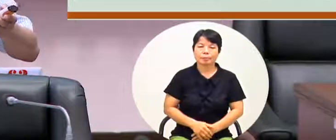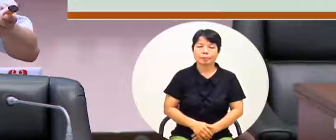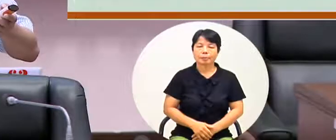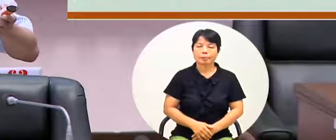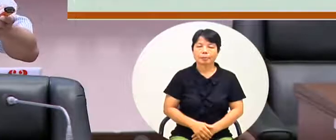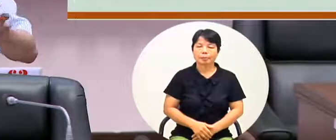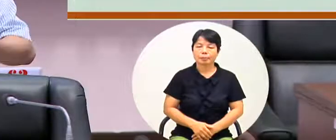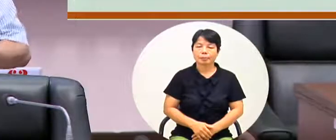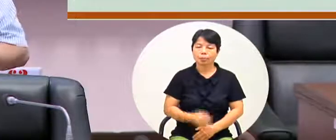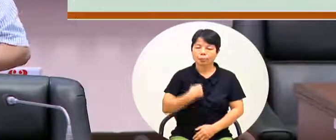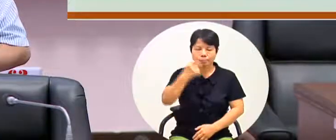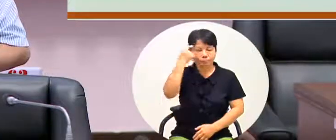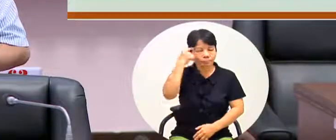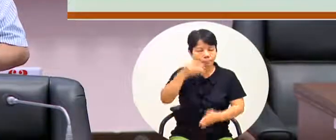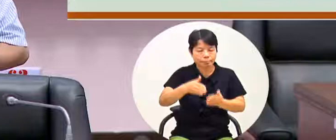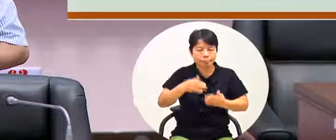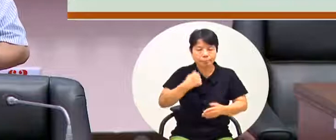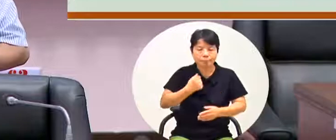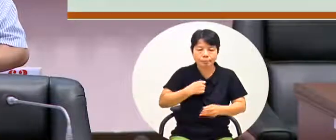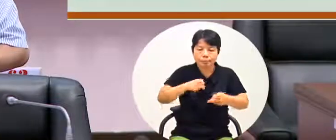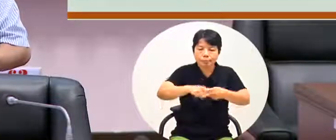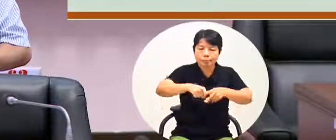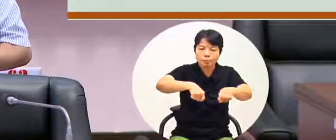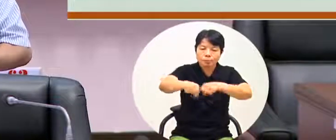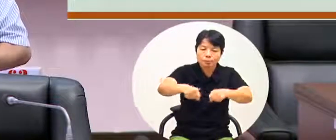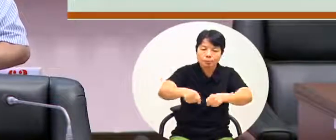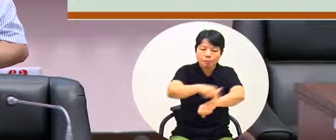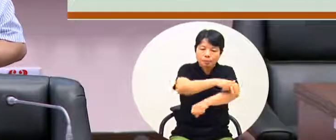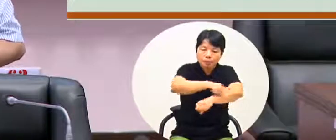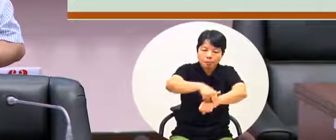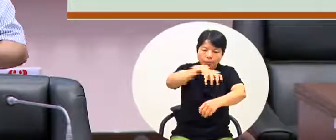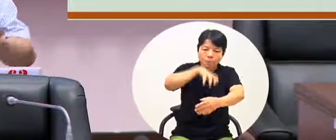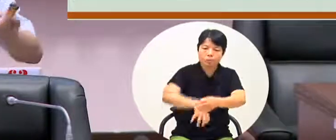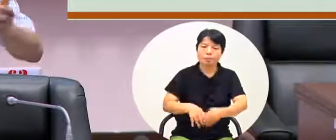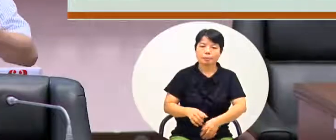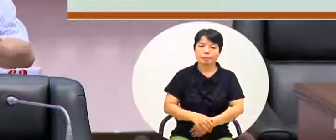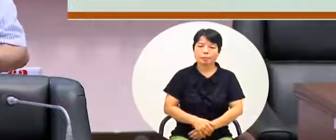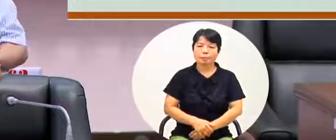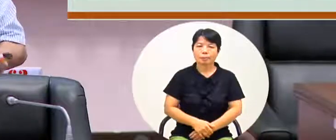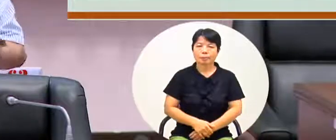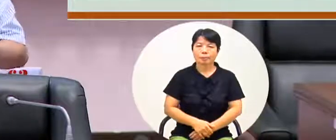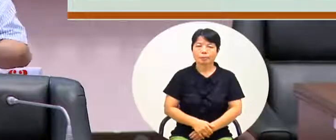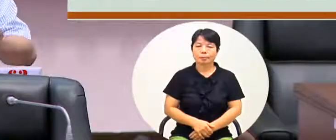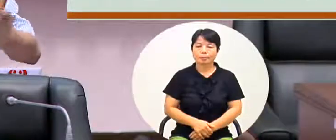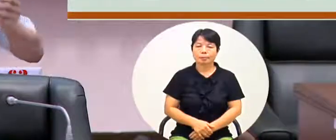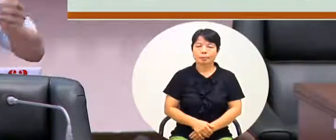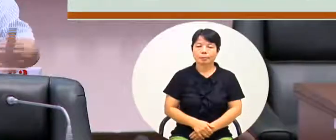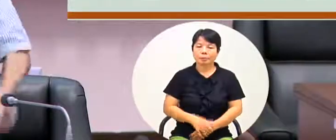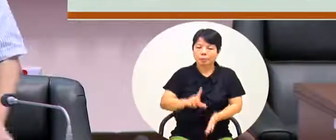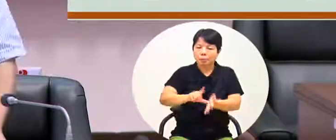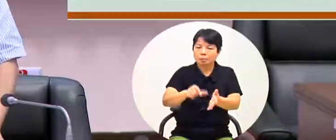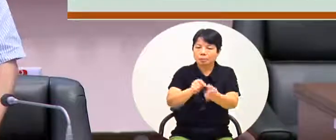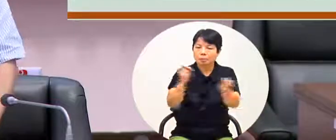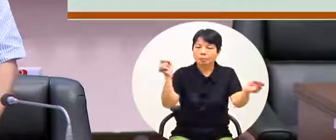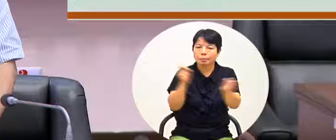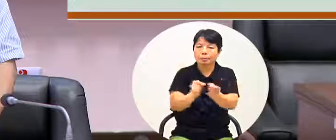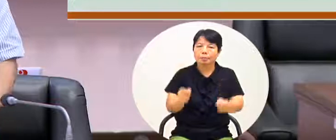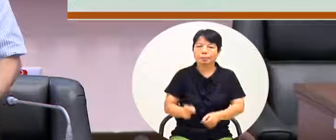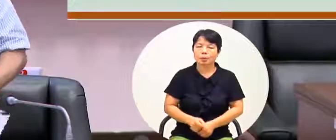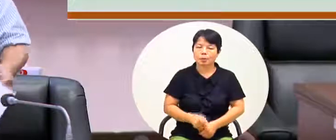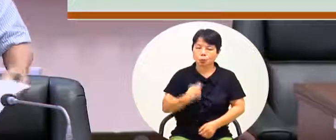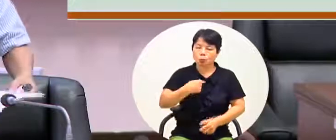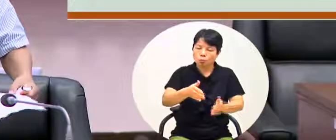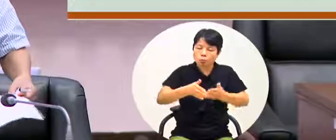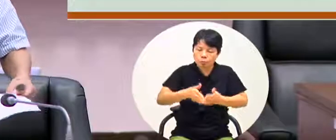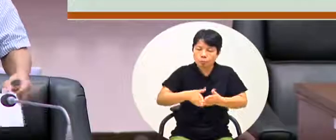规划的这设计内底吼，这要偌久的时间？我这么爱骑乘啊，有一个时间啊吼。咱乡